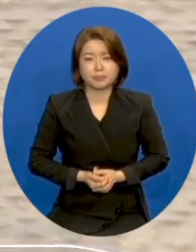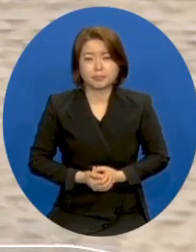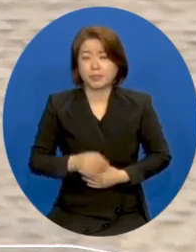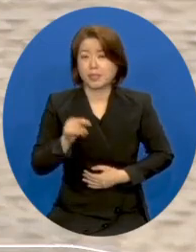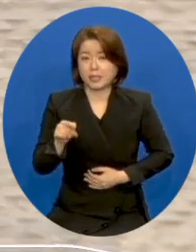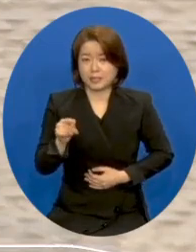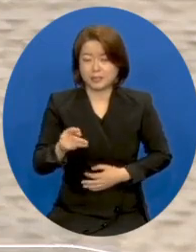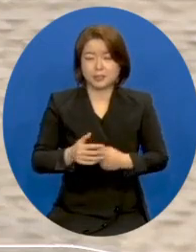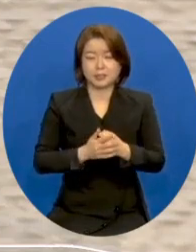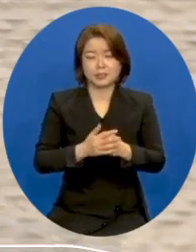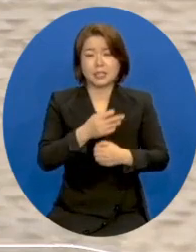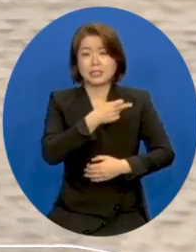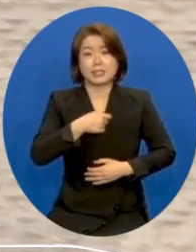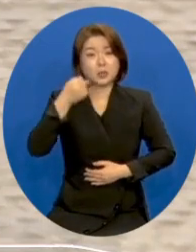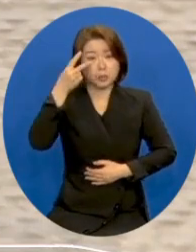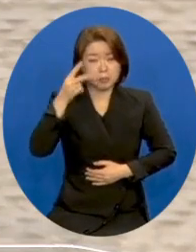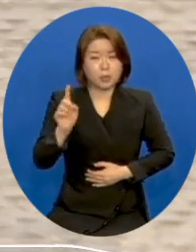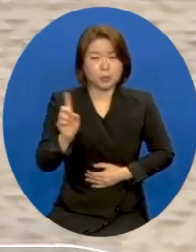이것은 사도 바울이